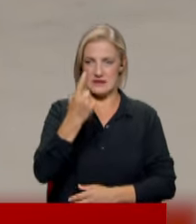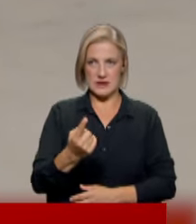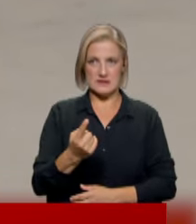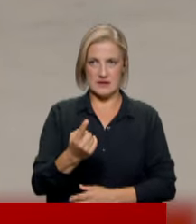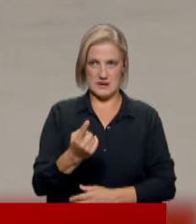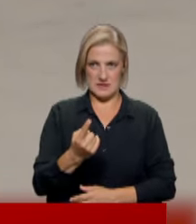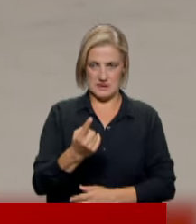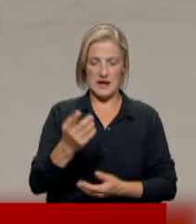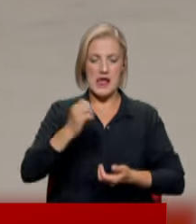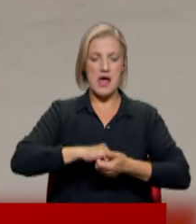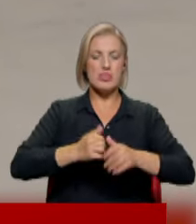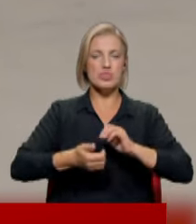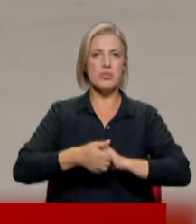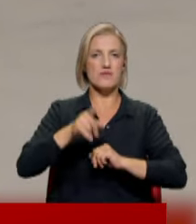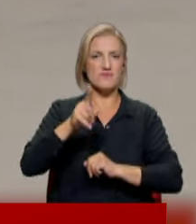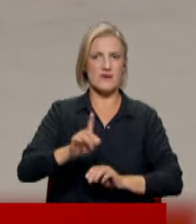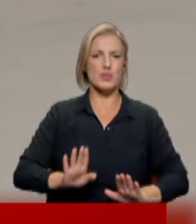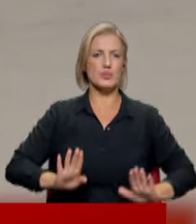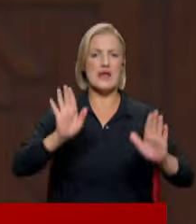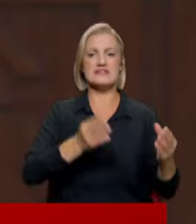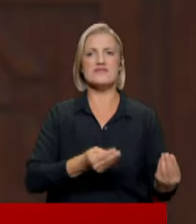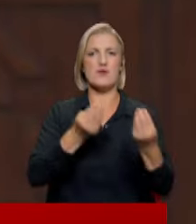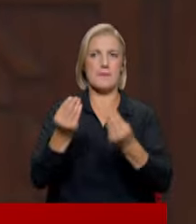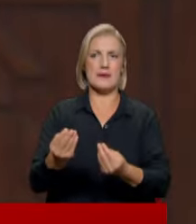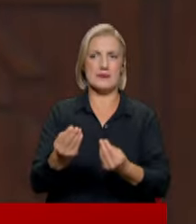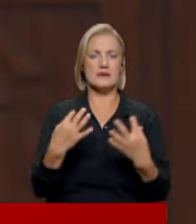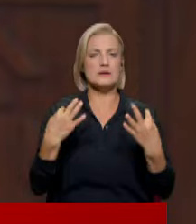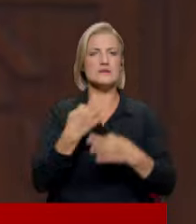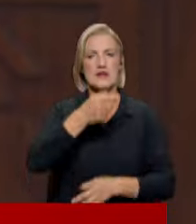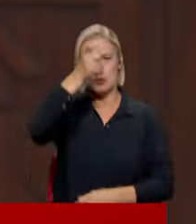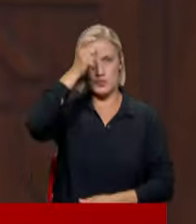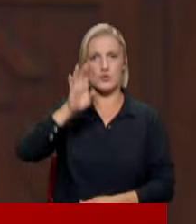dediğinize ittifakı teslim etmeniz.